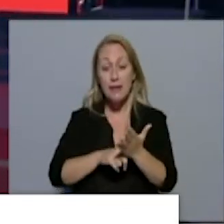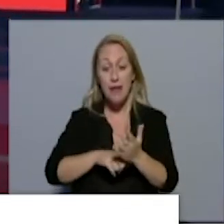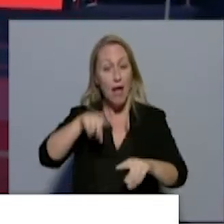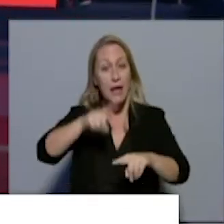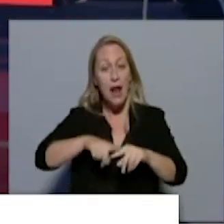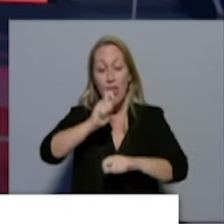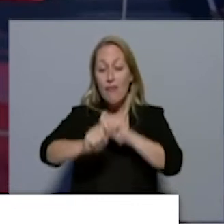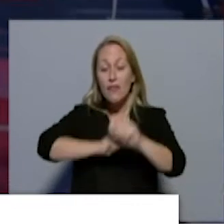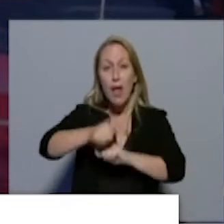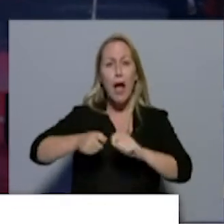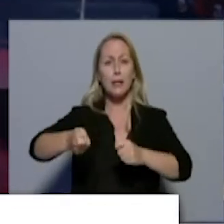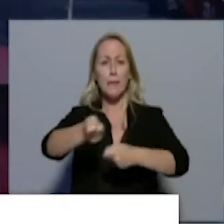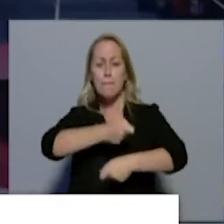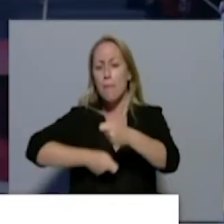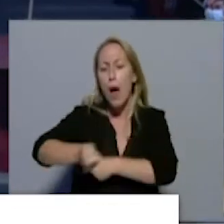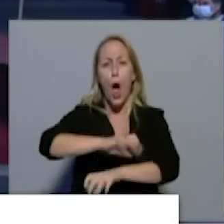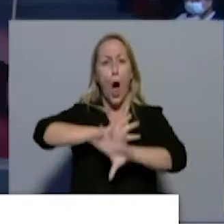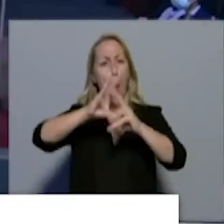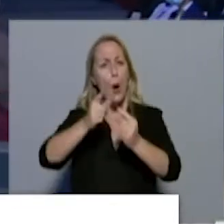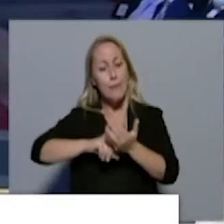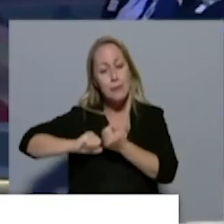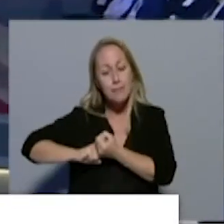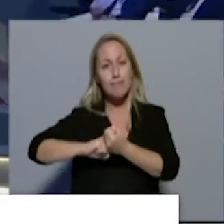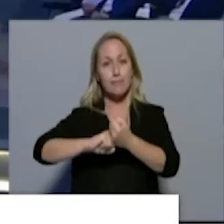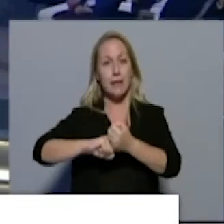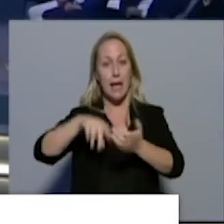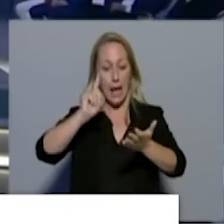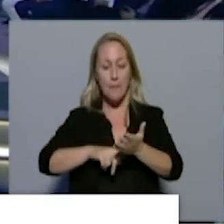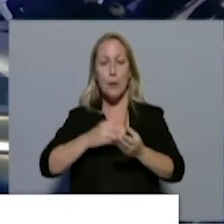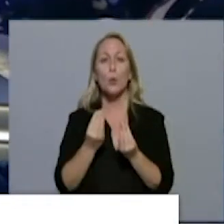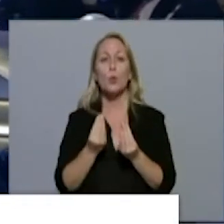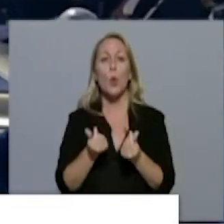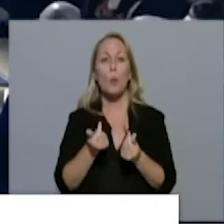παραγωγή. Αν δεν αλλάξουμε το παραγωγικό μας μοντέλο